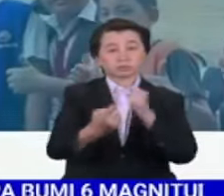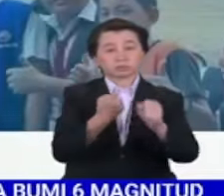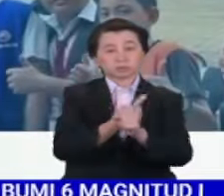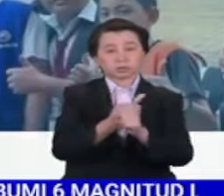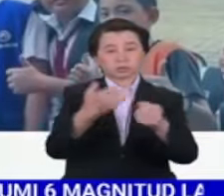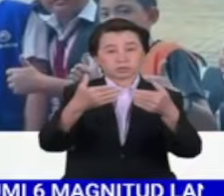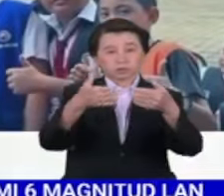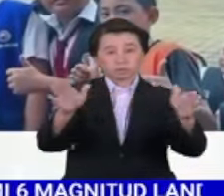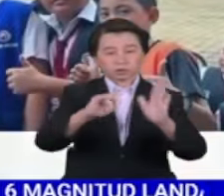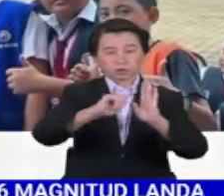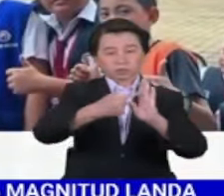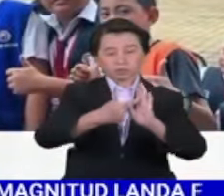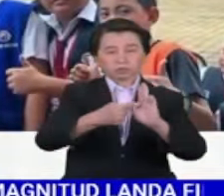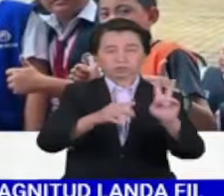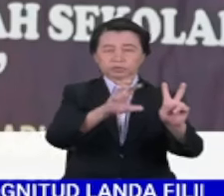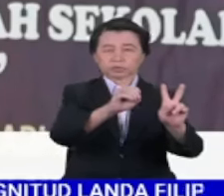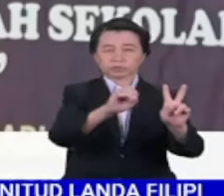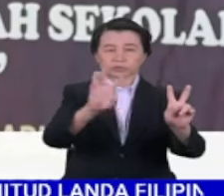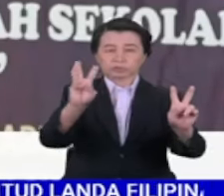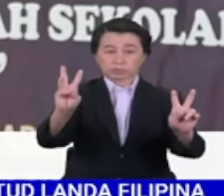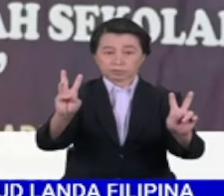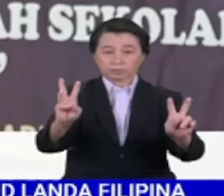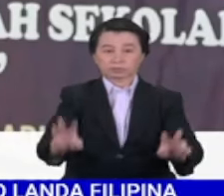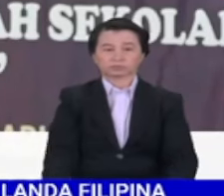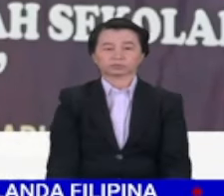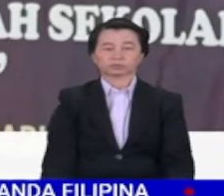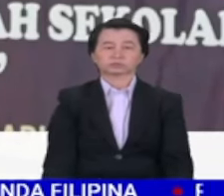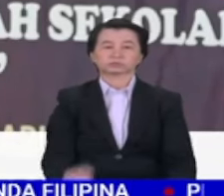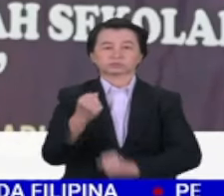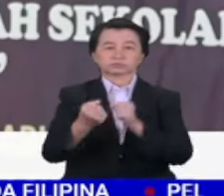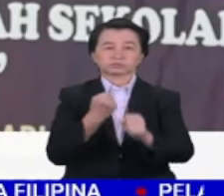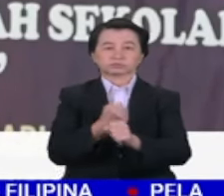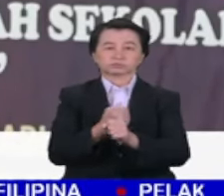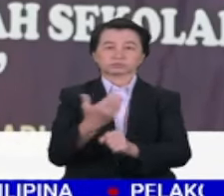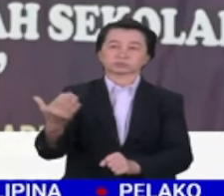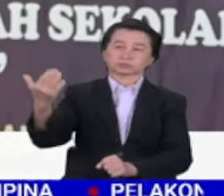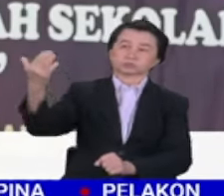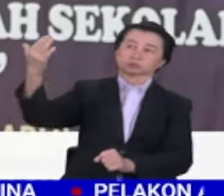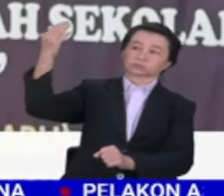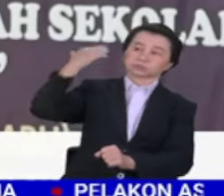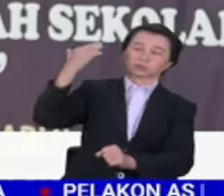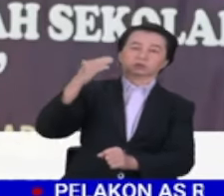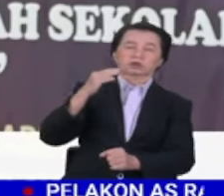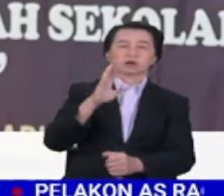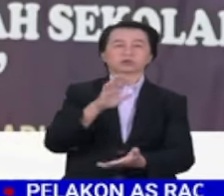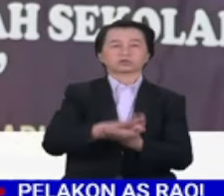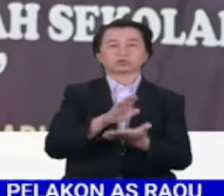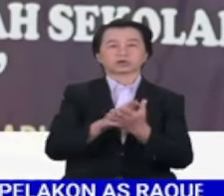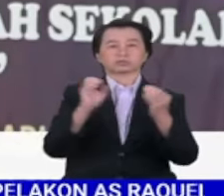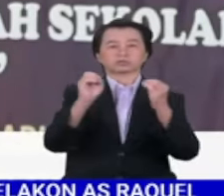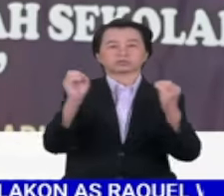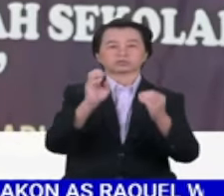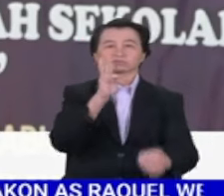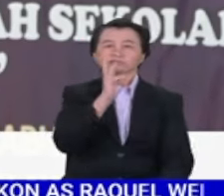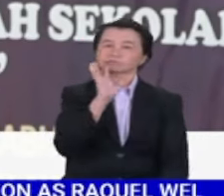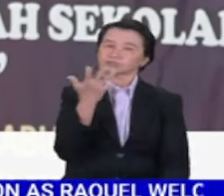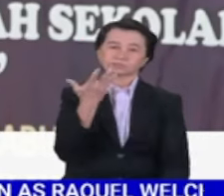pembukaannya bermula 2006 untuk tahun lepas pihak sekolah tiada sumber air